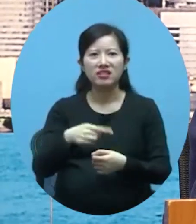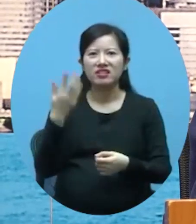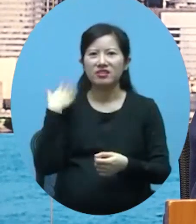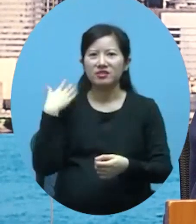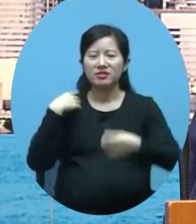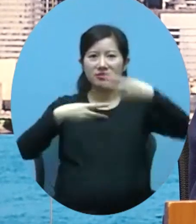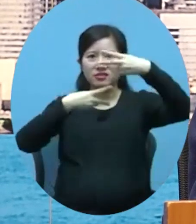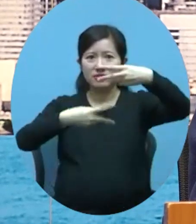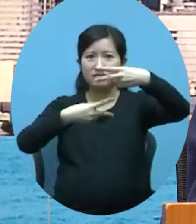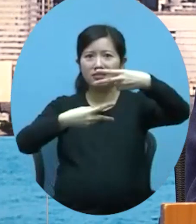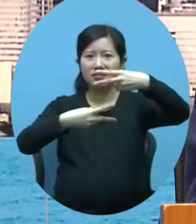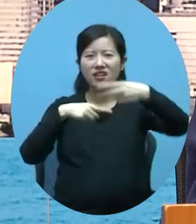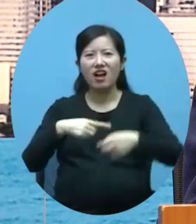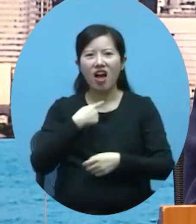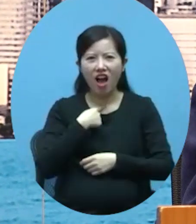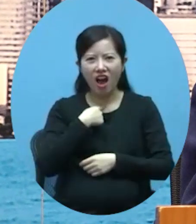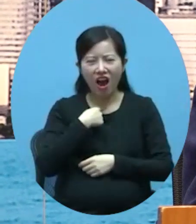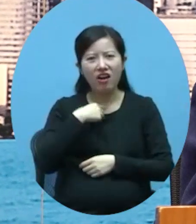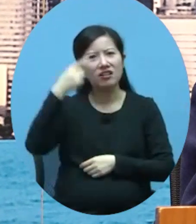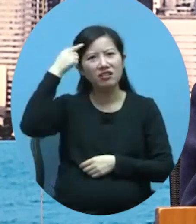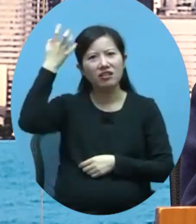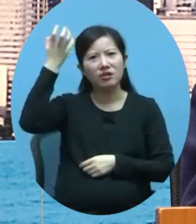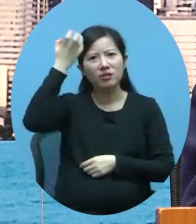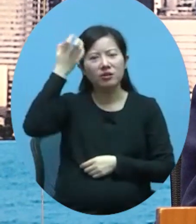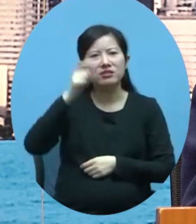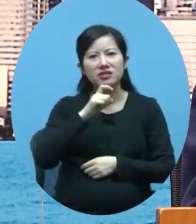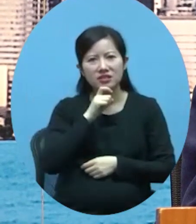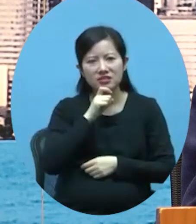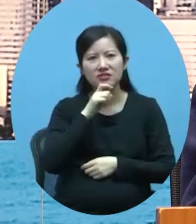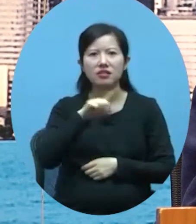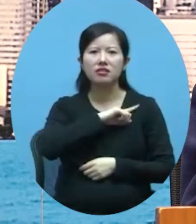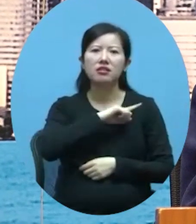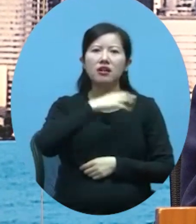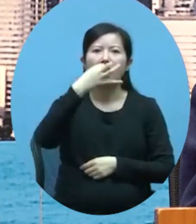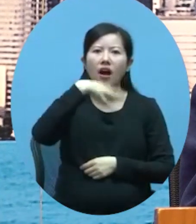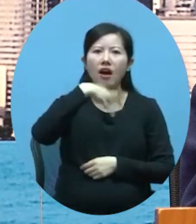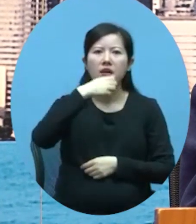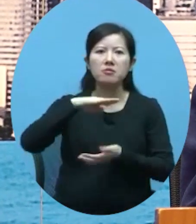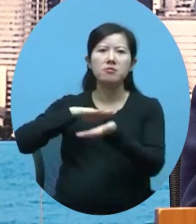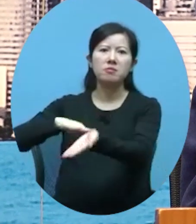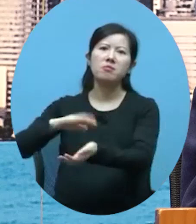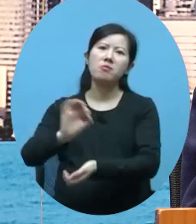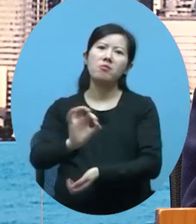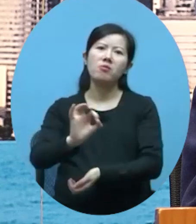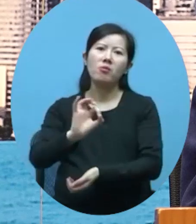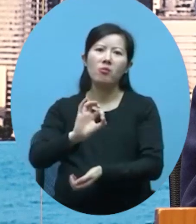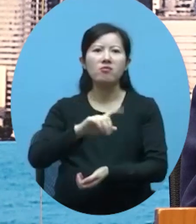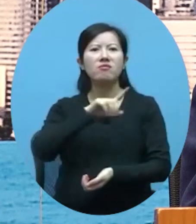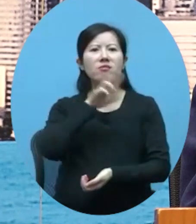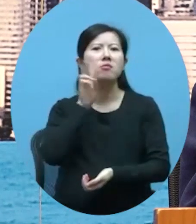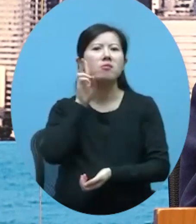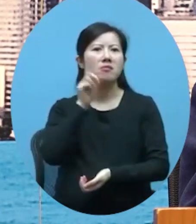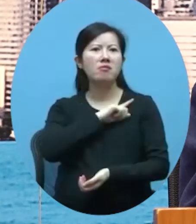在2月2日就开始有咳嗽和发烧那自己就吃了些药没有看医生就觉得自己已经痊愈了